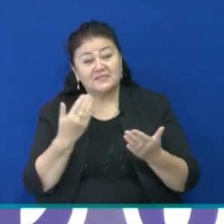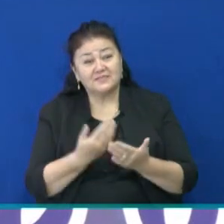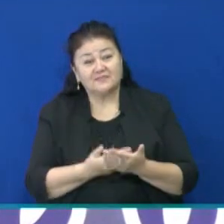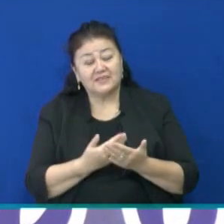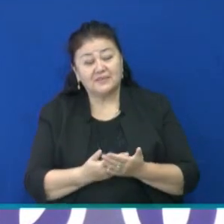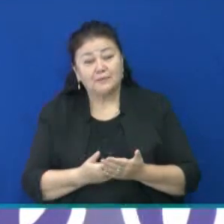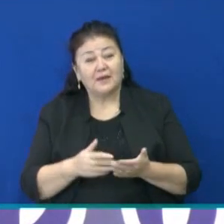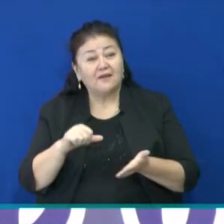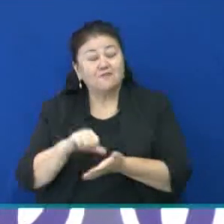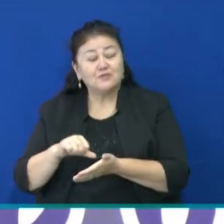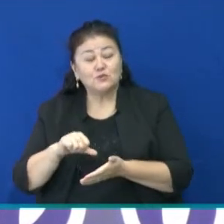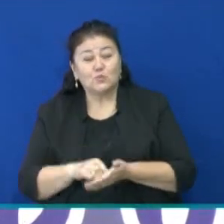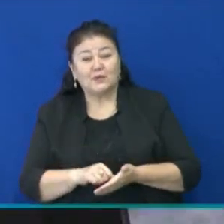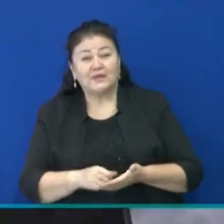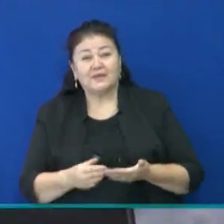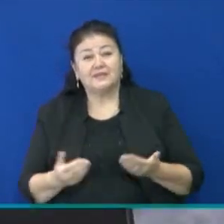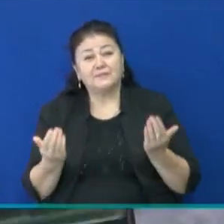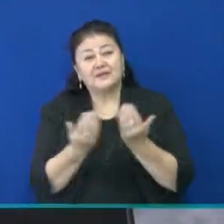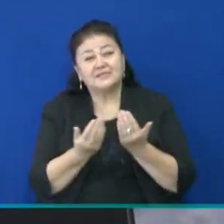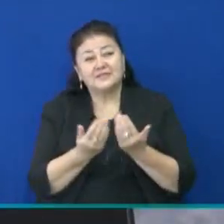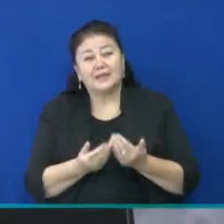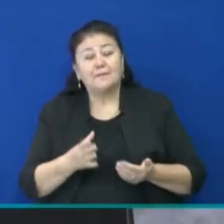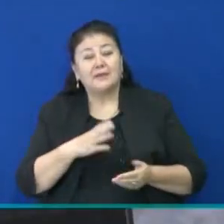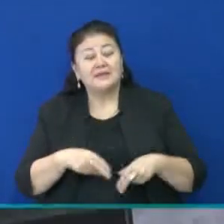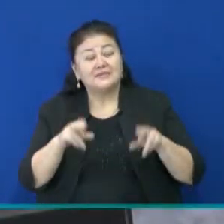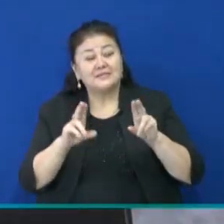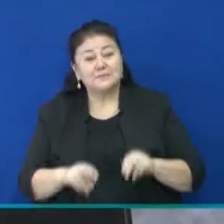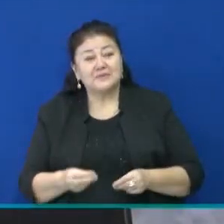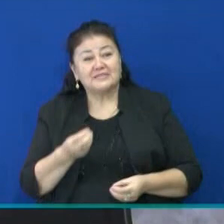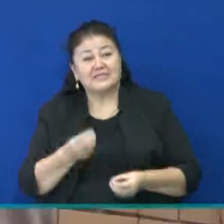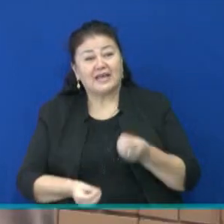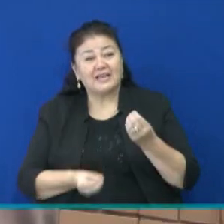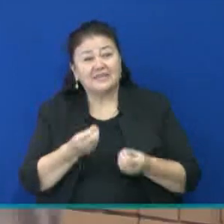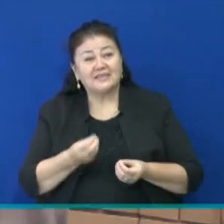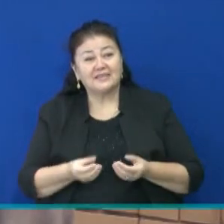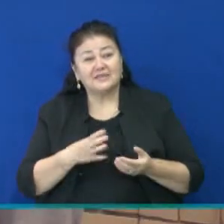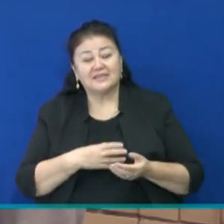для жителей и гостей города были проведены специальные розыгрыши и вручены ценные